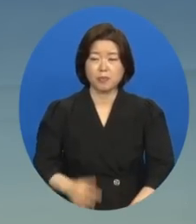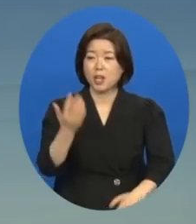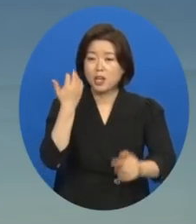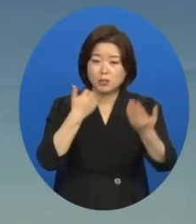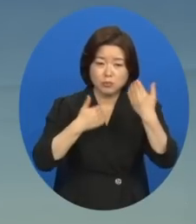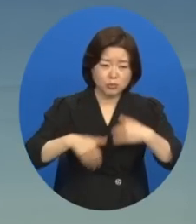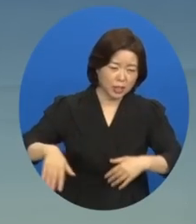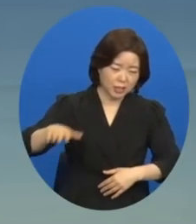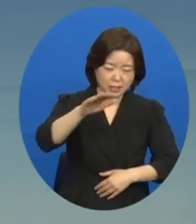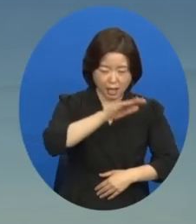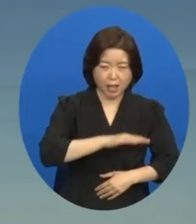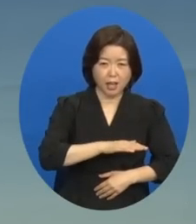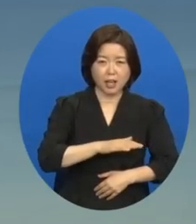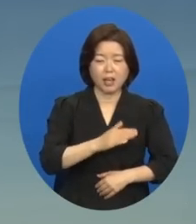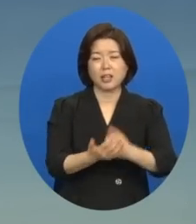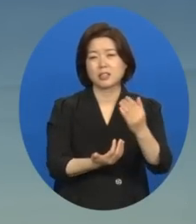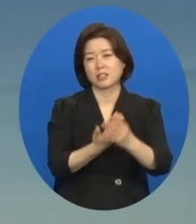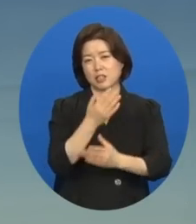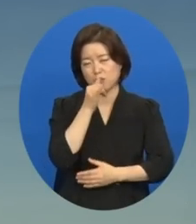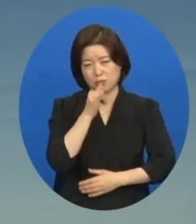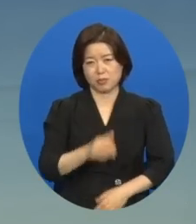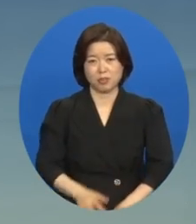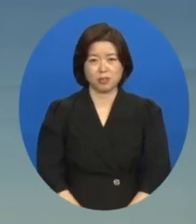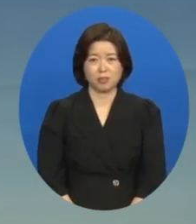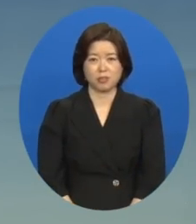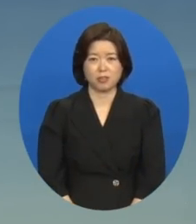누구에게도 그런 일은 일어날 수 있어요.